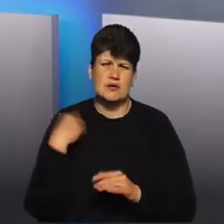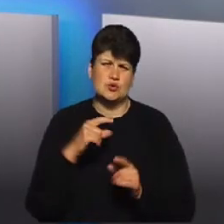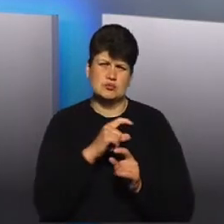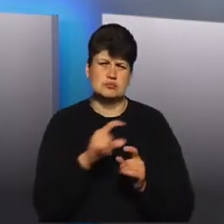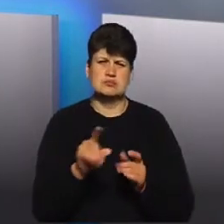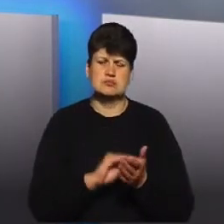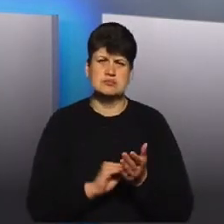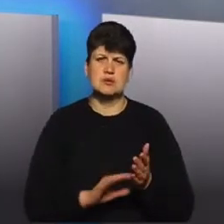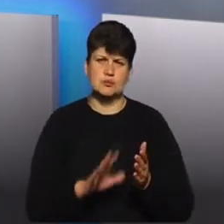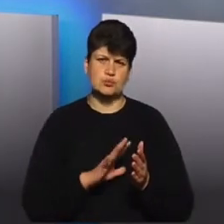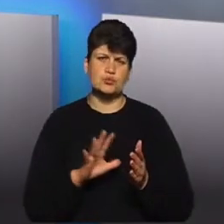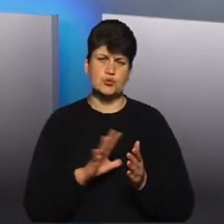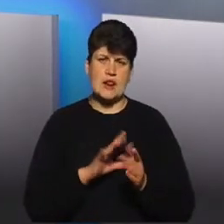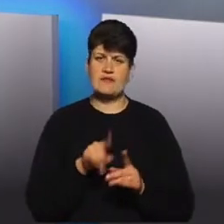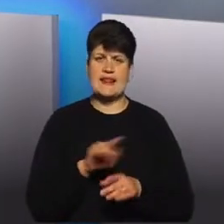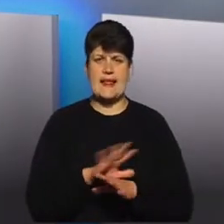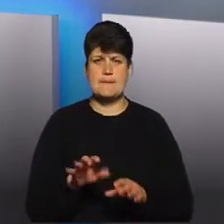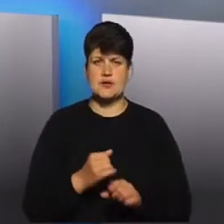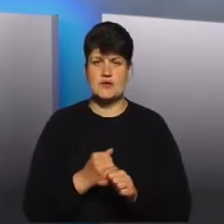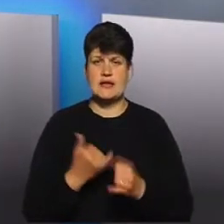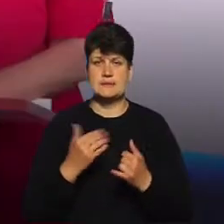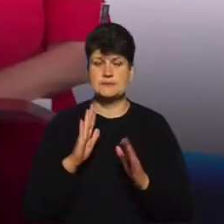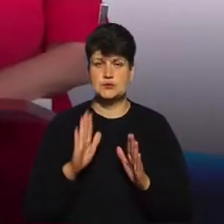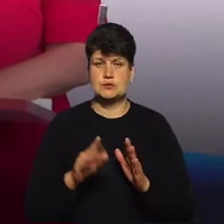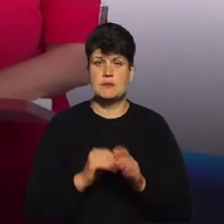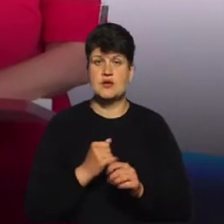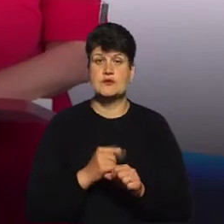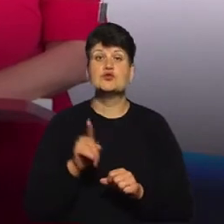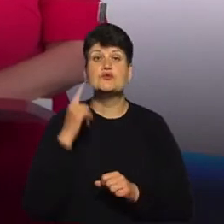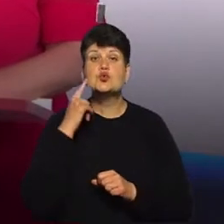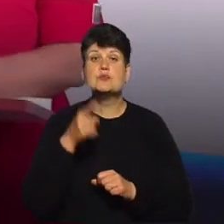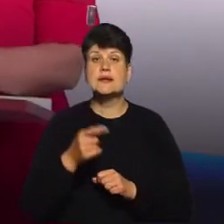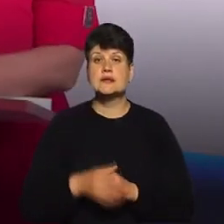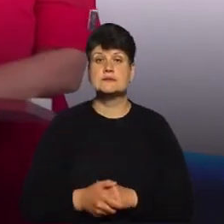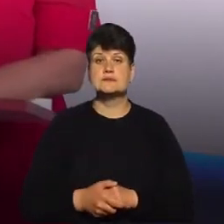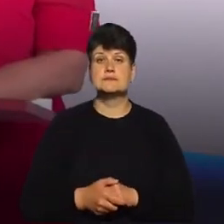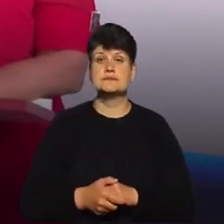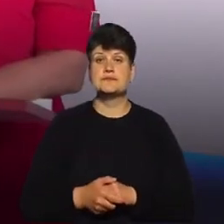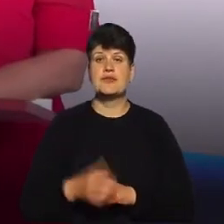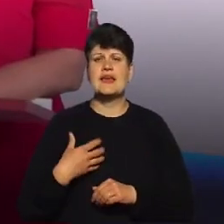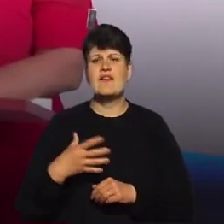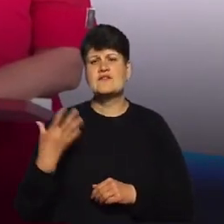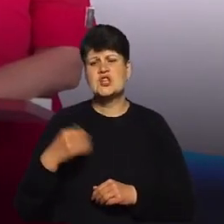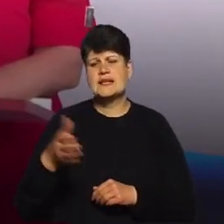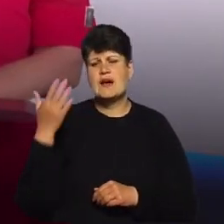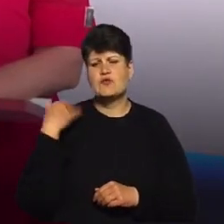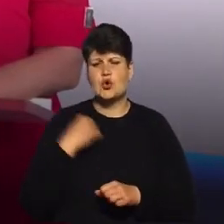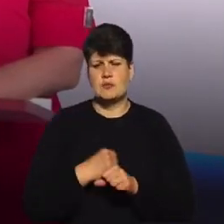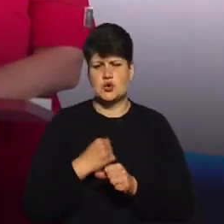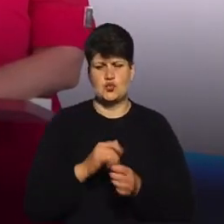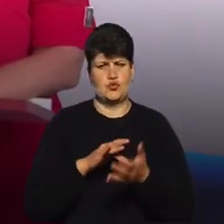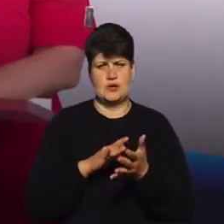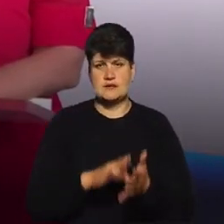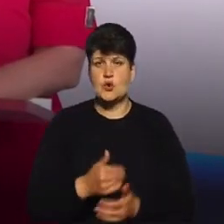стратегії, але вони не працювали. Тепер має запрацювати. Що ви про це думаєте? Я вже давно працюю в туризмі і хочу сказати, що завжди є